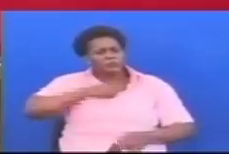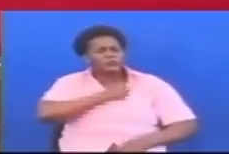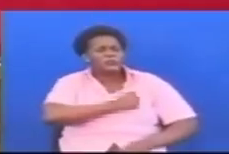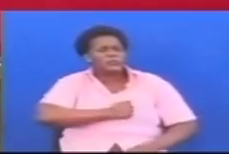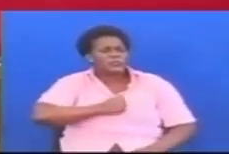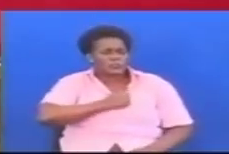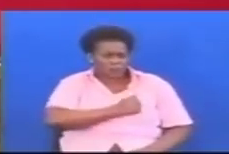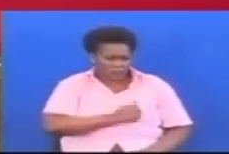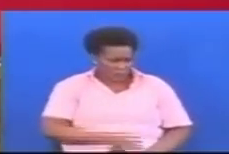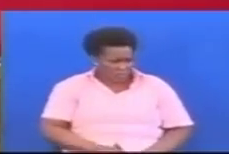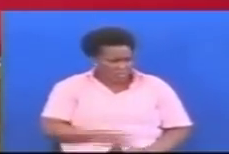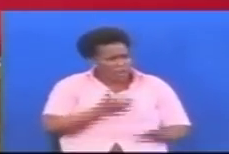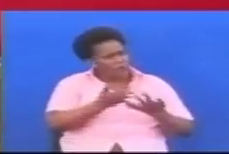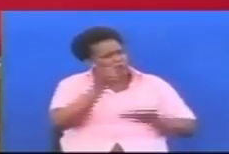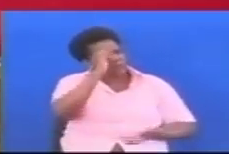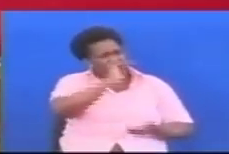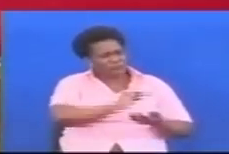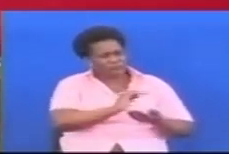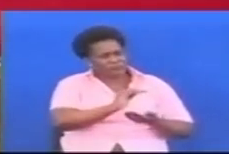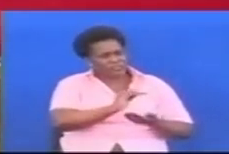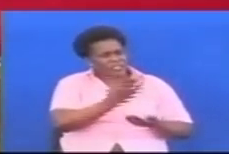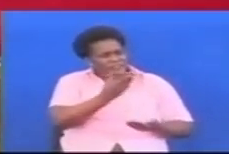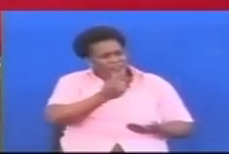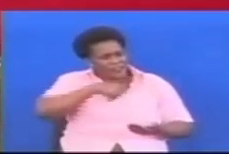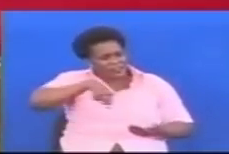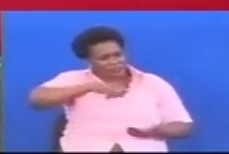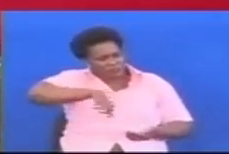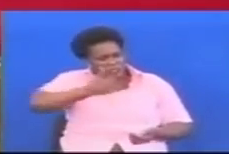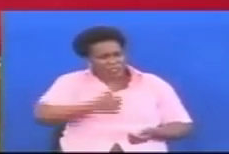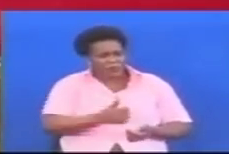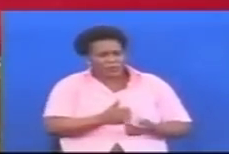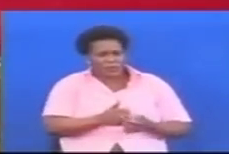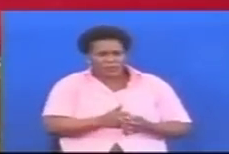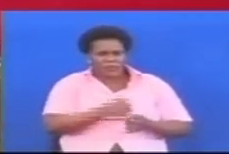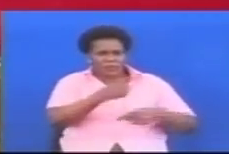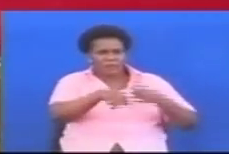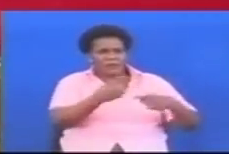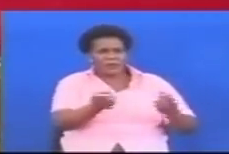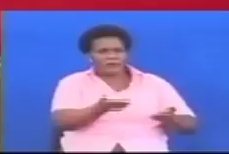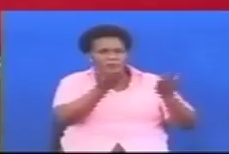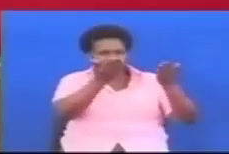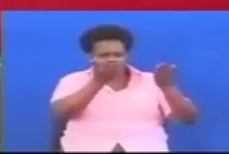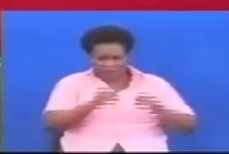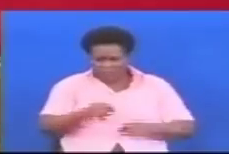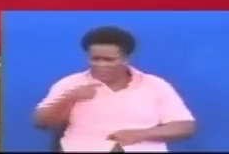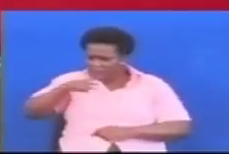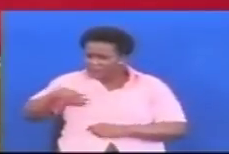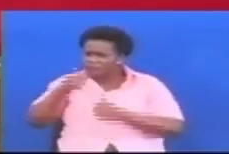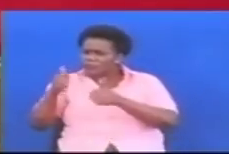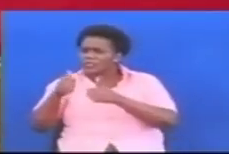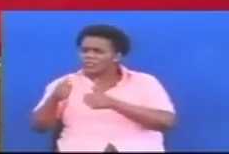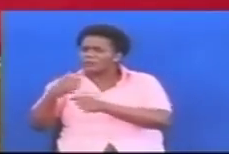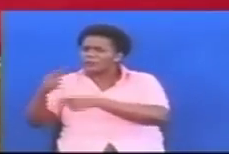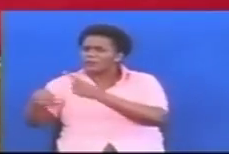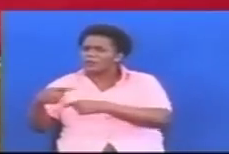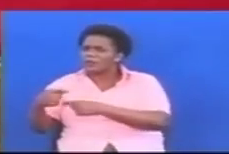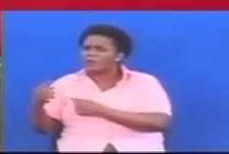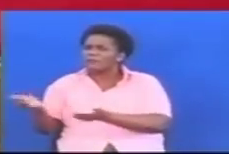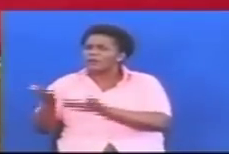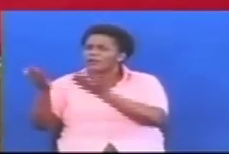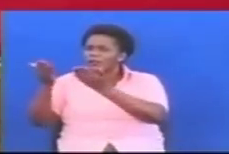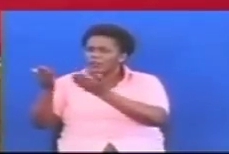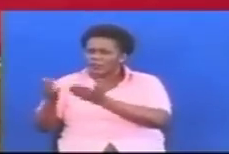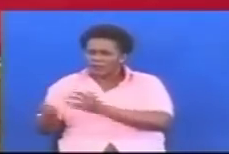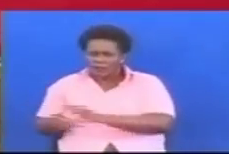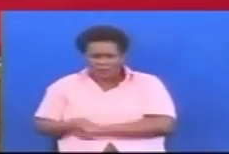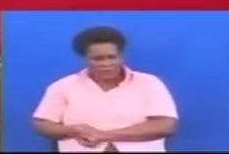fedha za ndani kwenye bajeti ya maendeleo, kwani kwa kutegemea fedha za nje kwa ajili ya kugharamia miradi ya maendeleo kwa wananchi